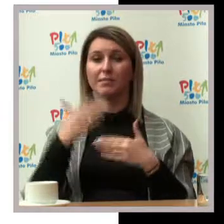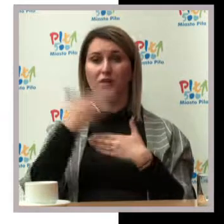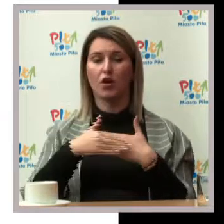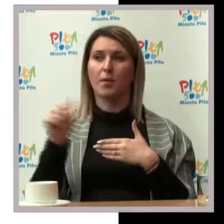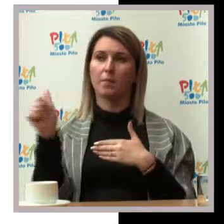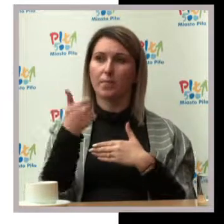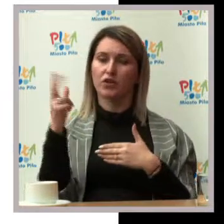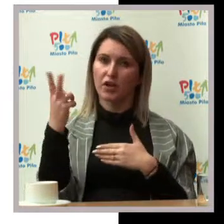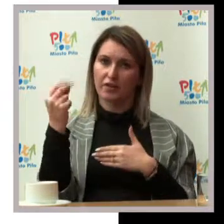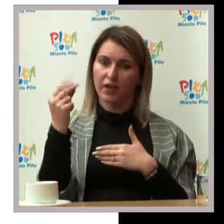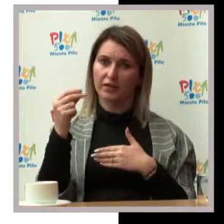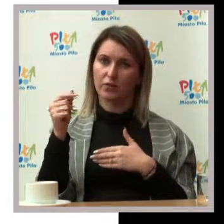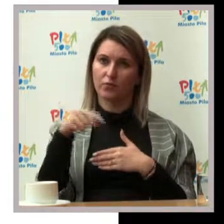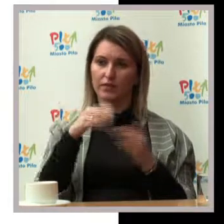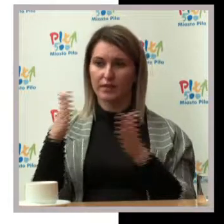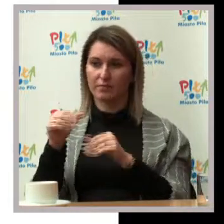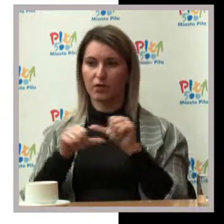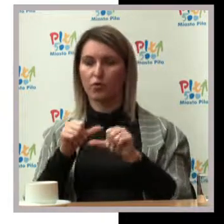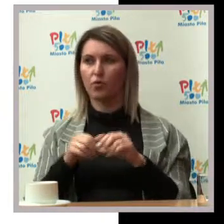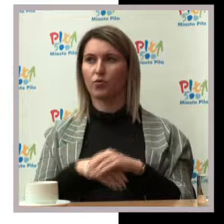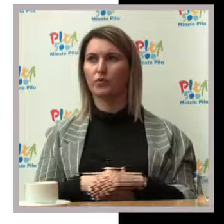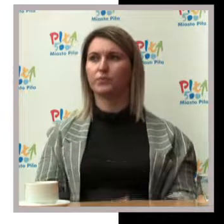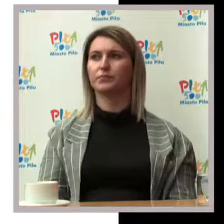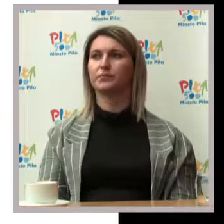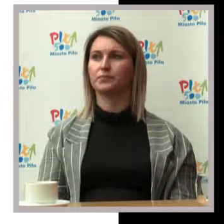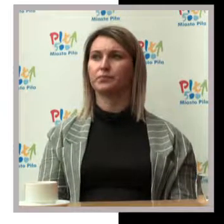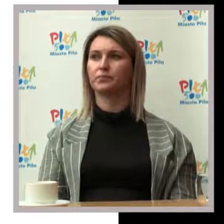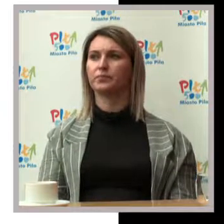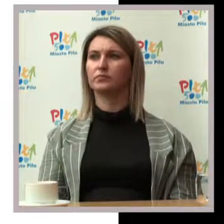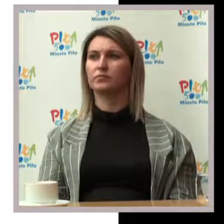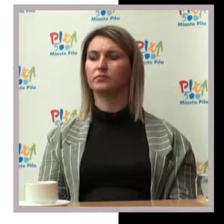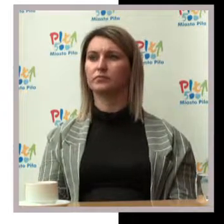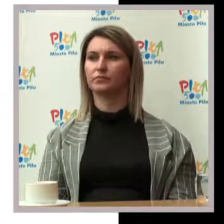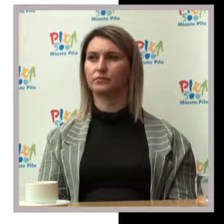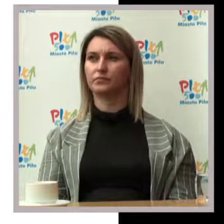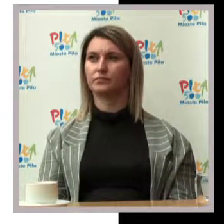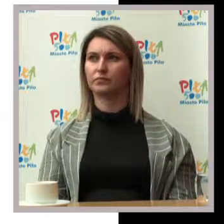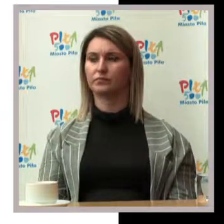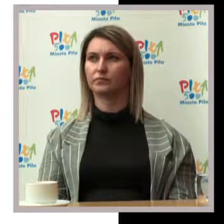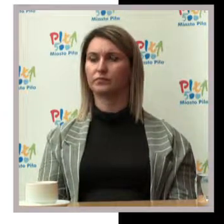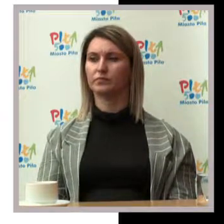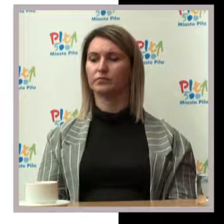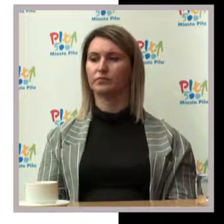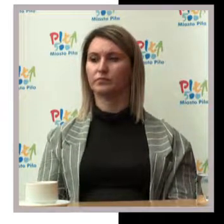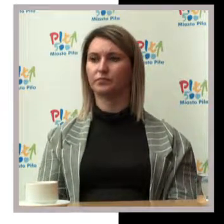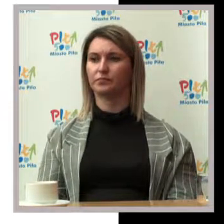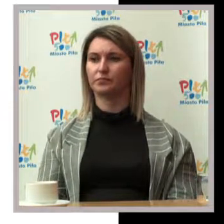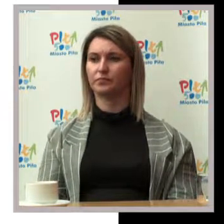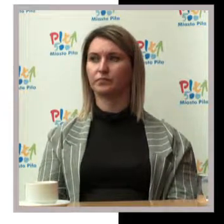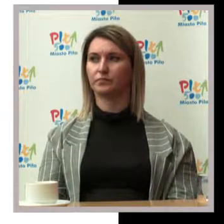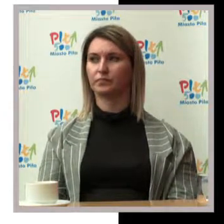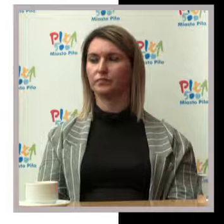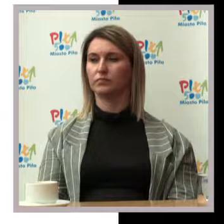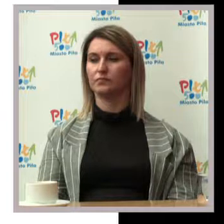roku. Wspieranie gospodarki niskoemisyjnej poprzez poprawę mobilności miejskiej to również zadanie realizowane od kilku lat i w